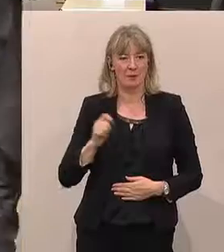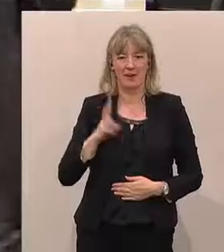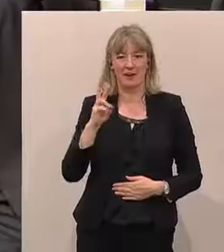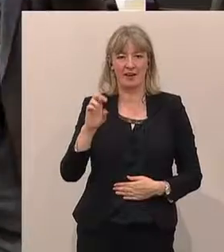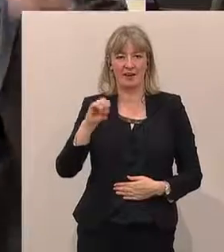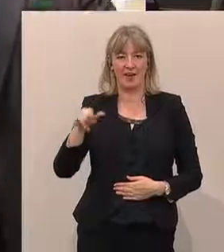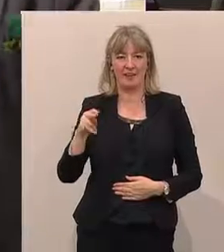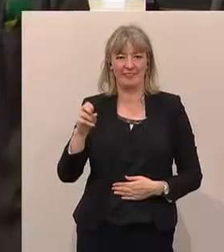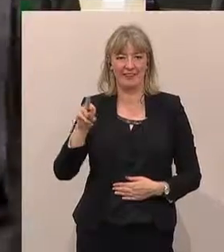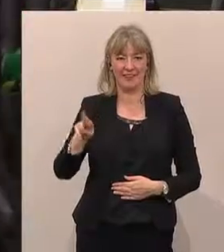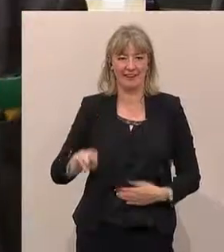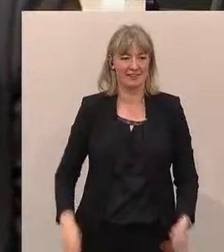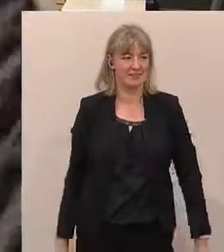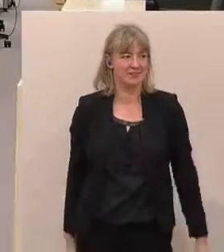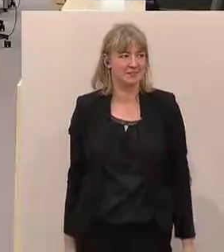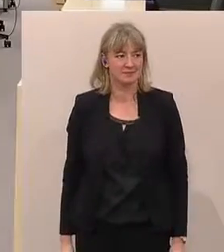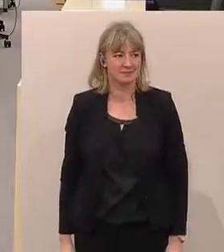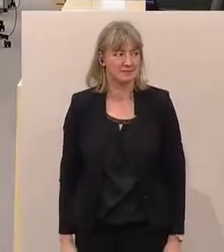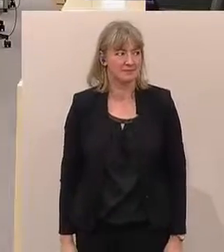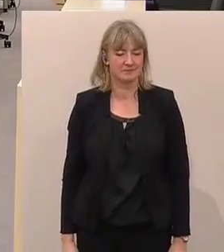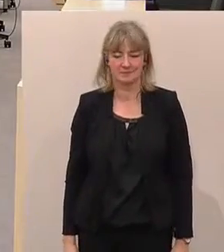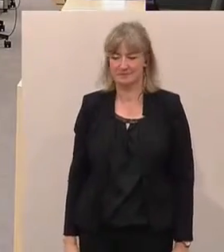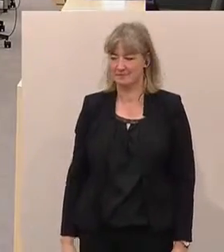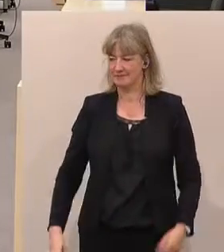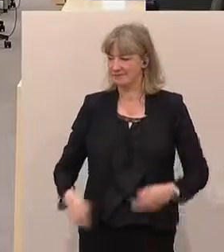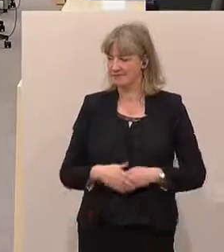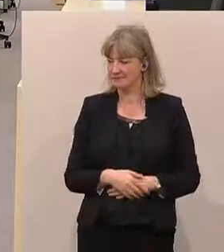für Reformen, so Angelika Winzig, sie ist die ÖVP-Budgetsprecherin.